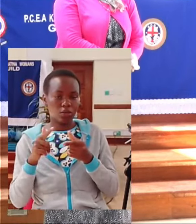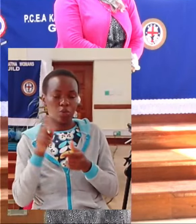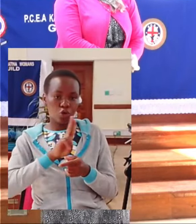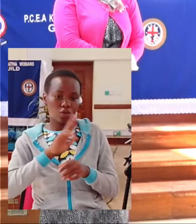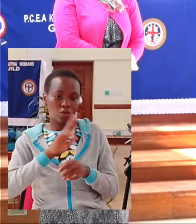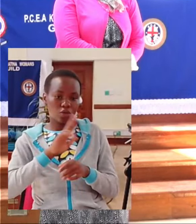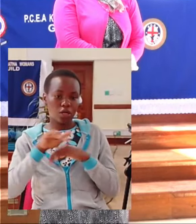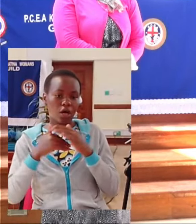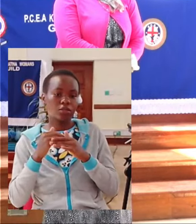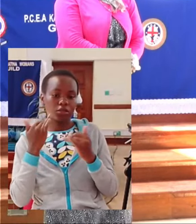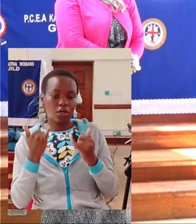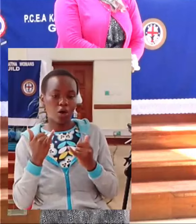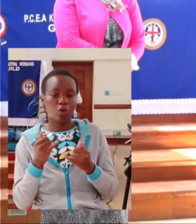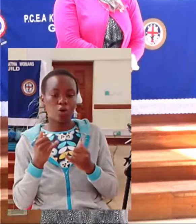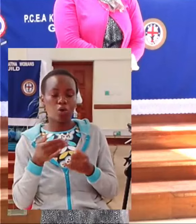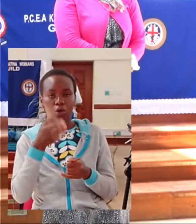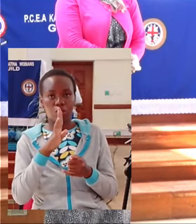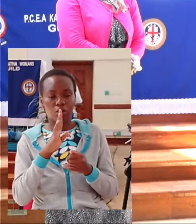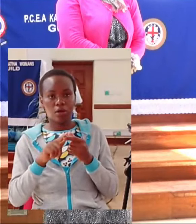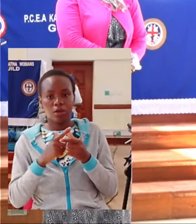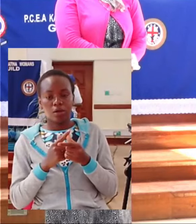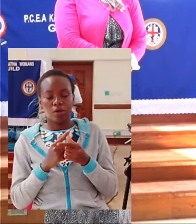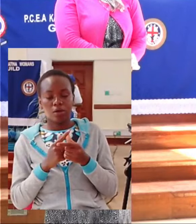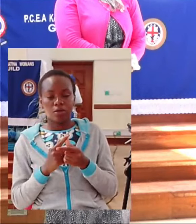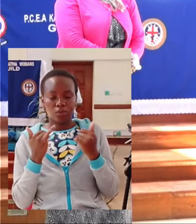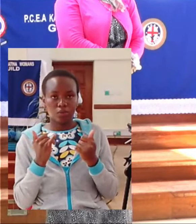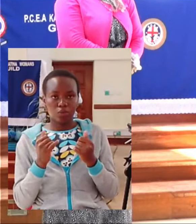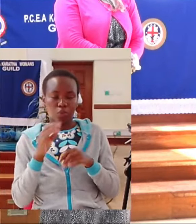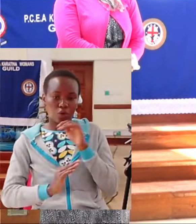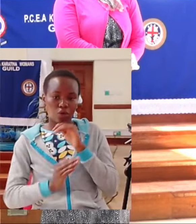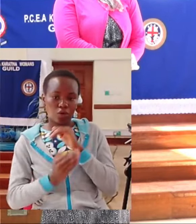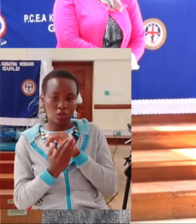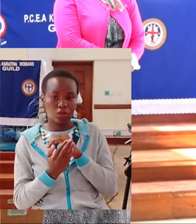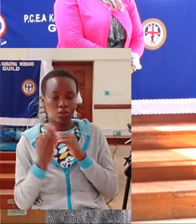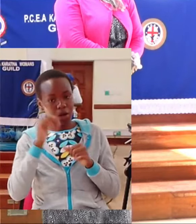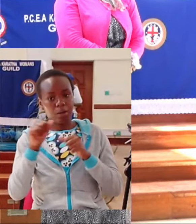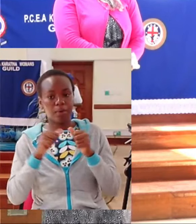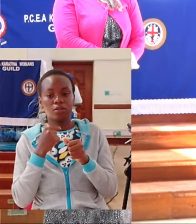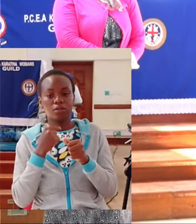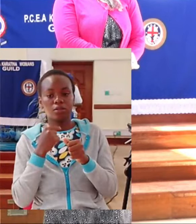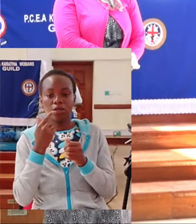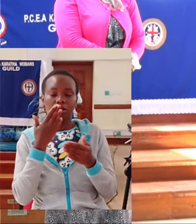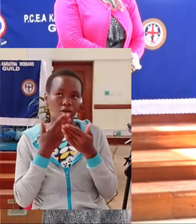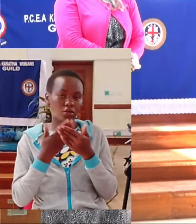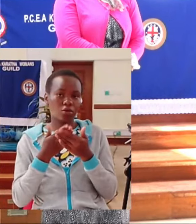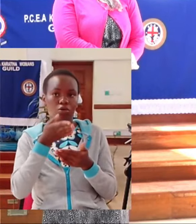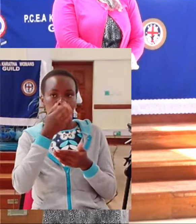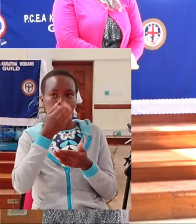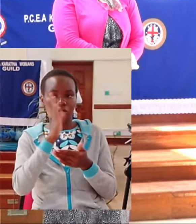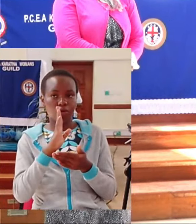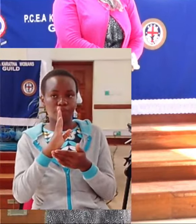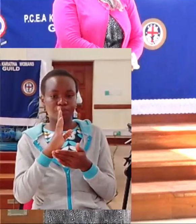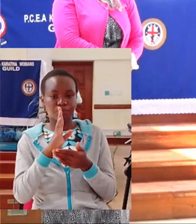wa umuthe jehova ngai mwega nitukite breini yaku jehova twina horo cio agucokia ngatho wa